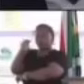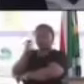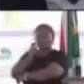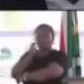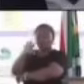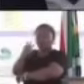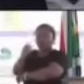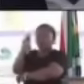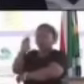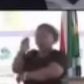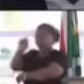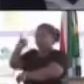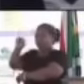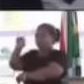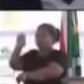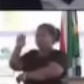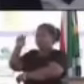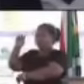yalapha.